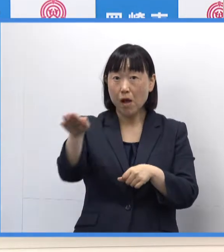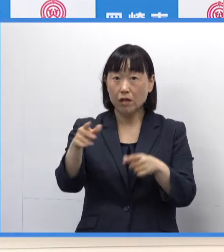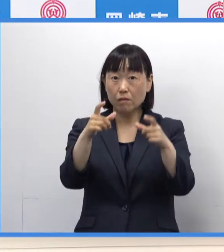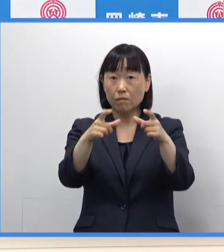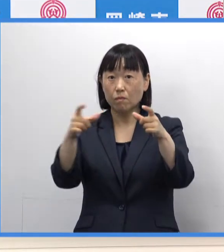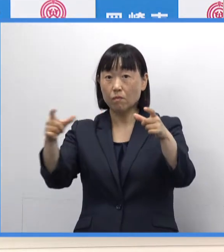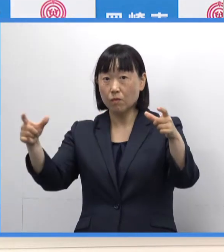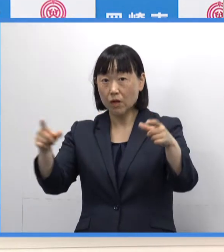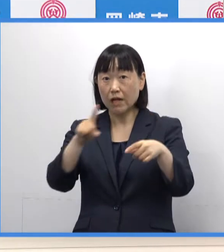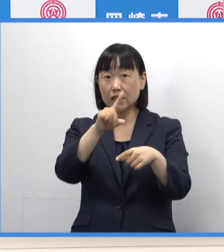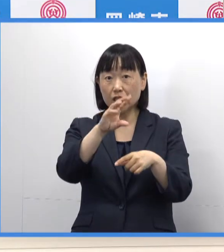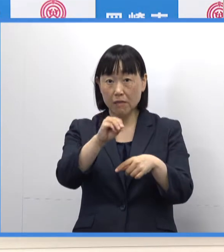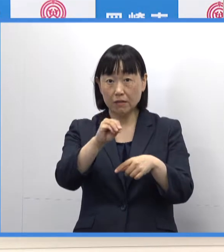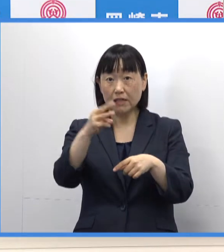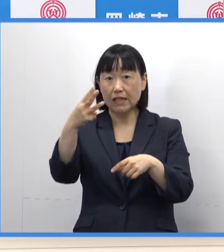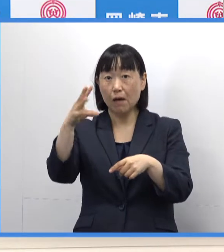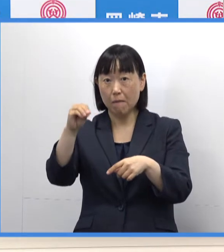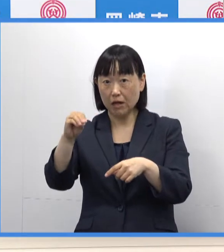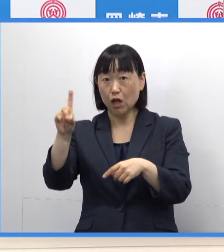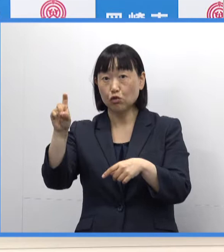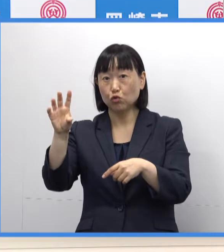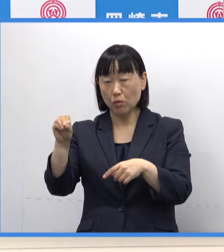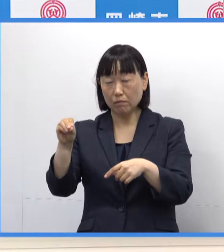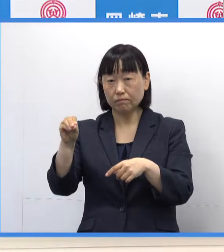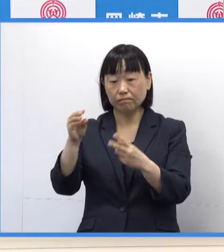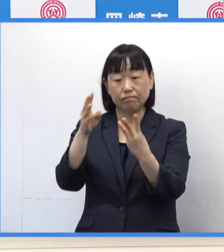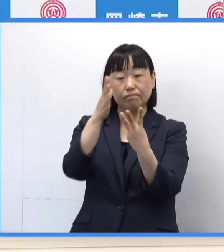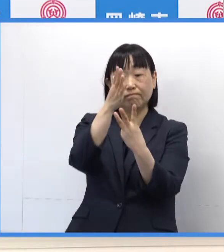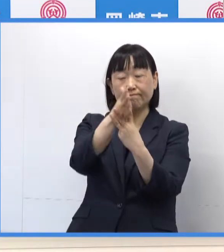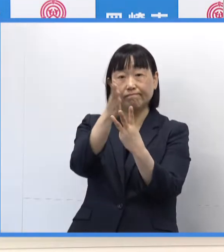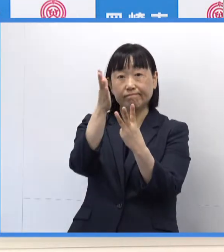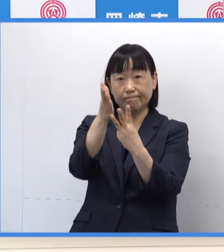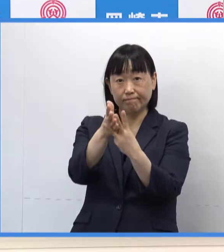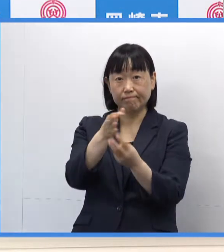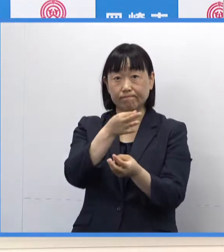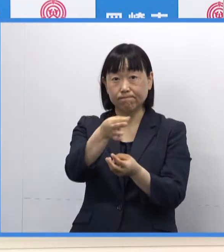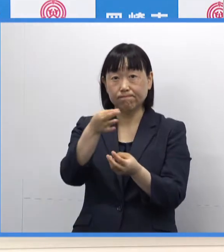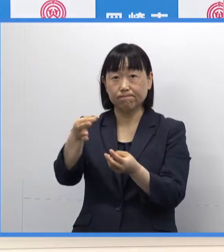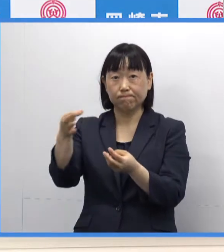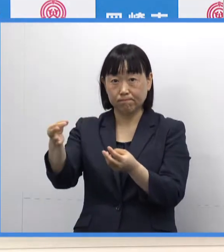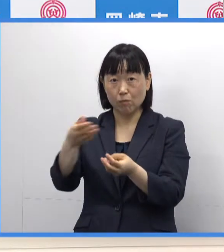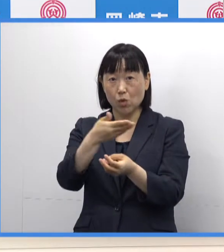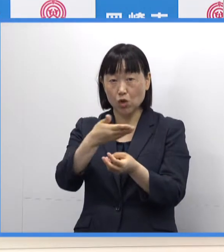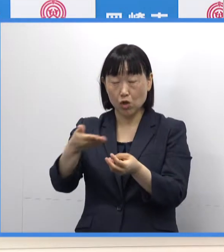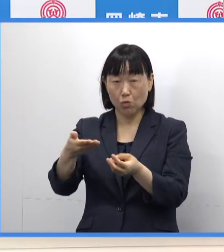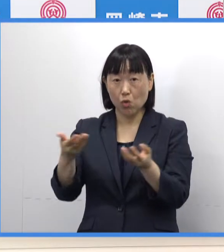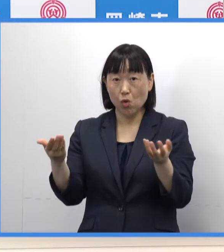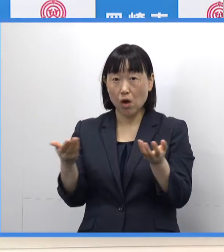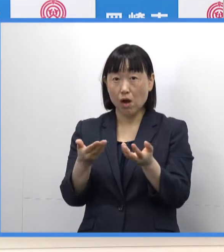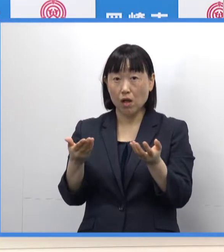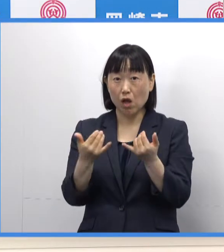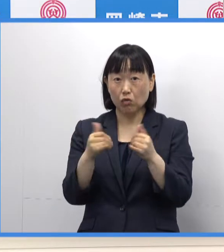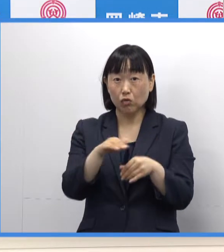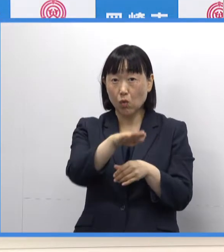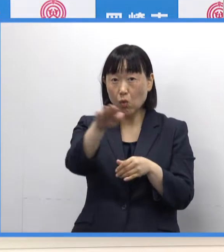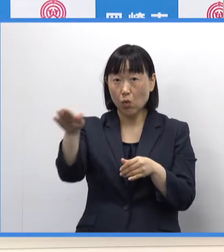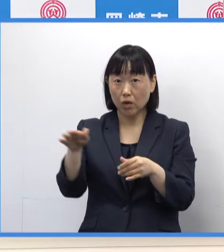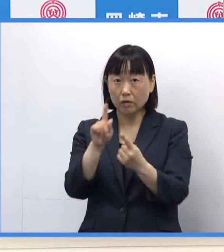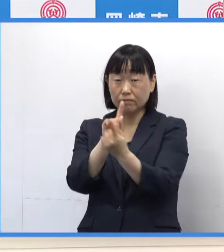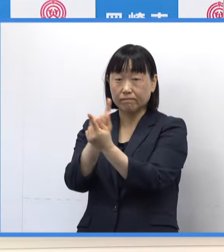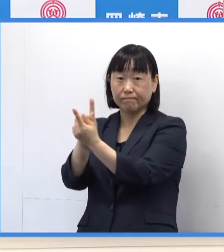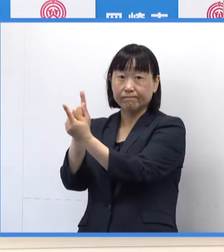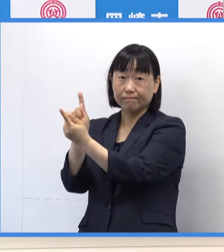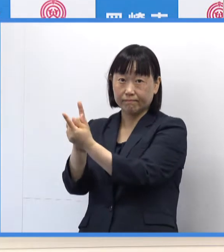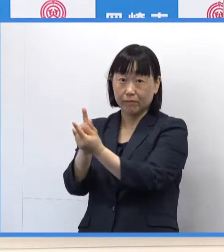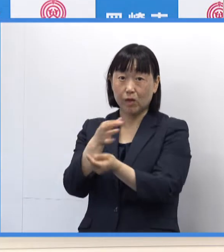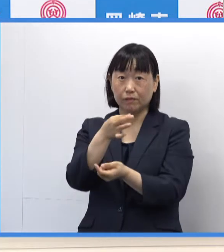に応じて1万円、3万円、10万円の3区分により用水を利用して営農する市内の農家世帯を